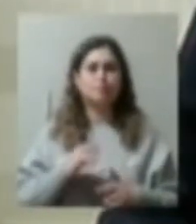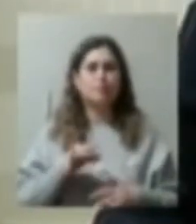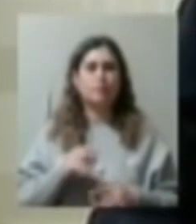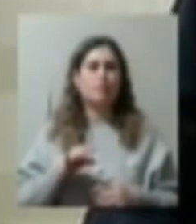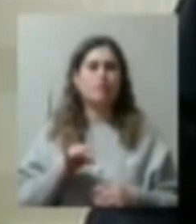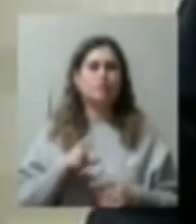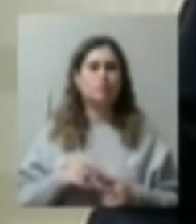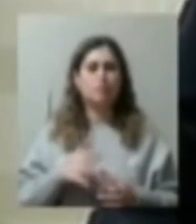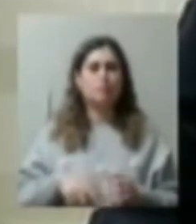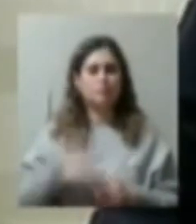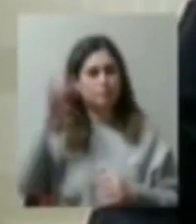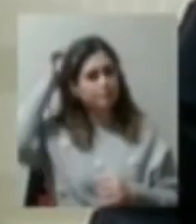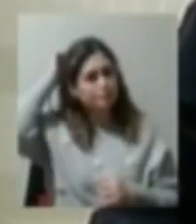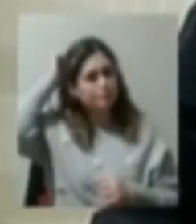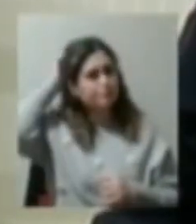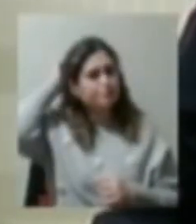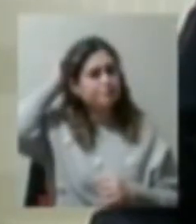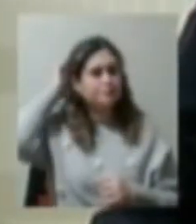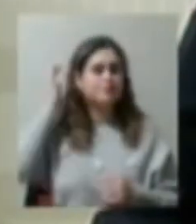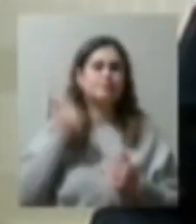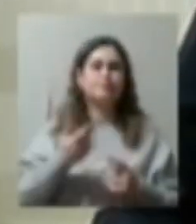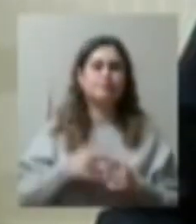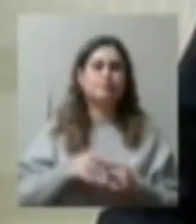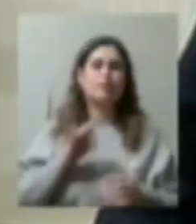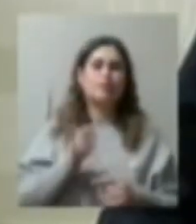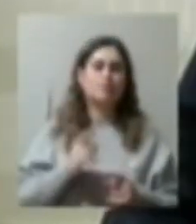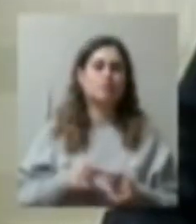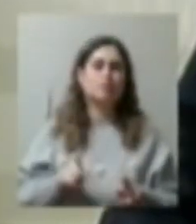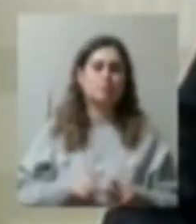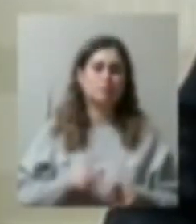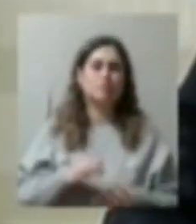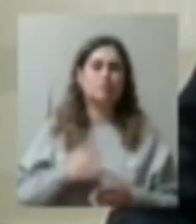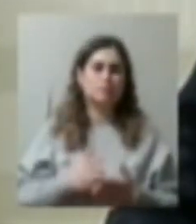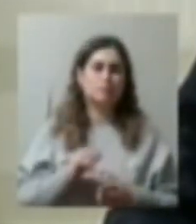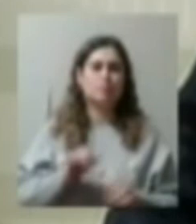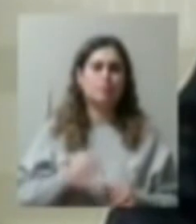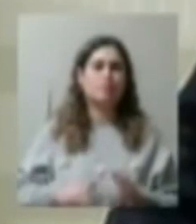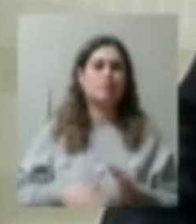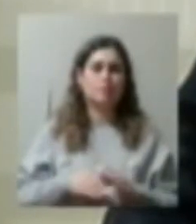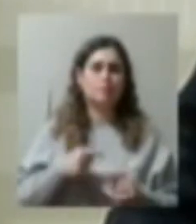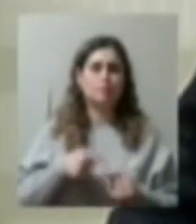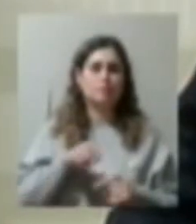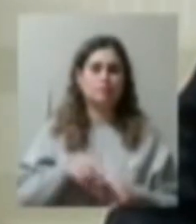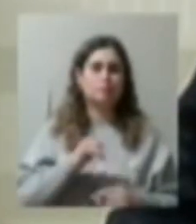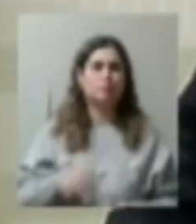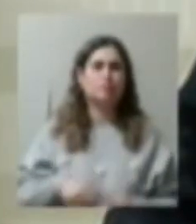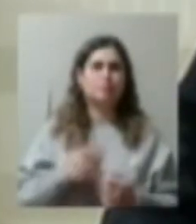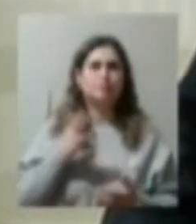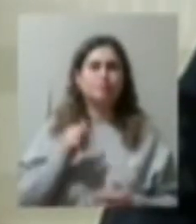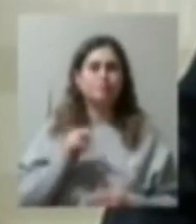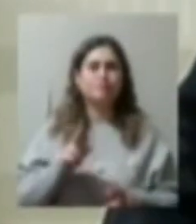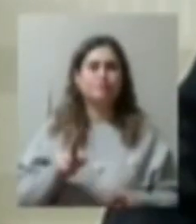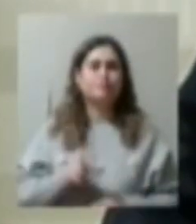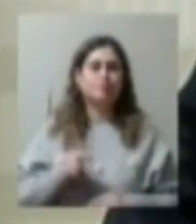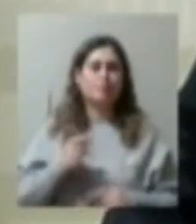області. І наразі таксисти також уже будуть підпадати під це порушення, як водії таксі, так